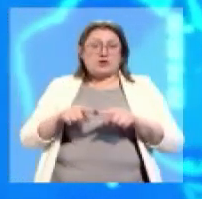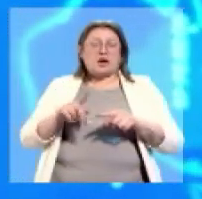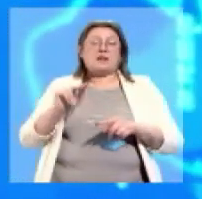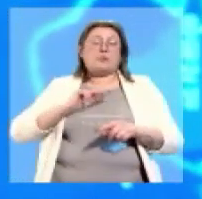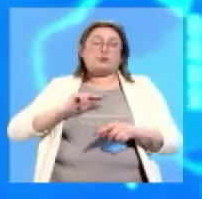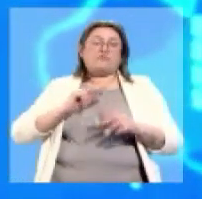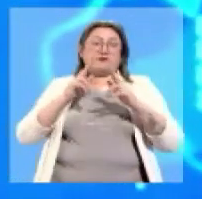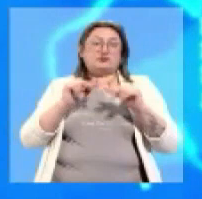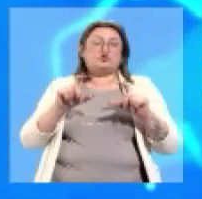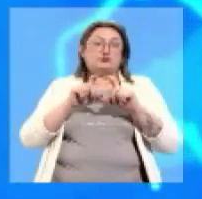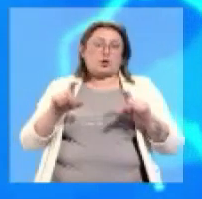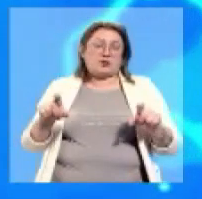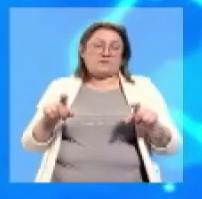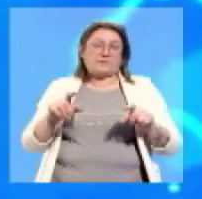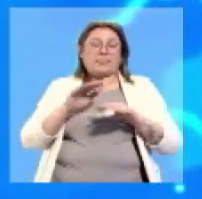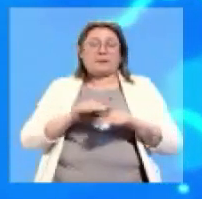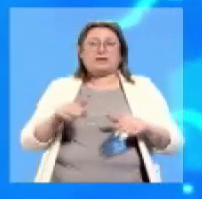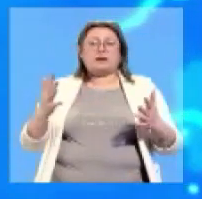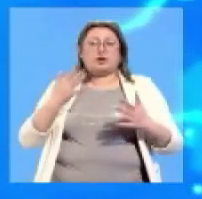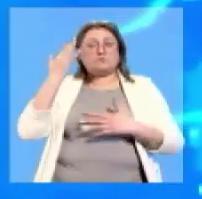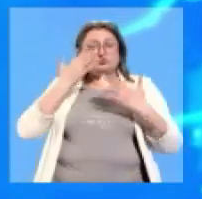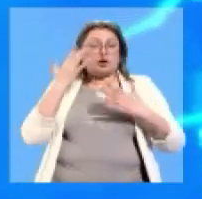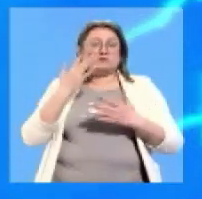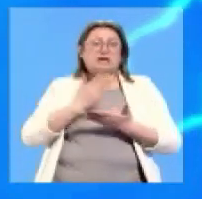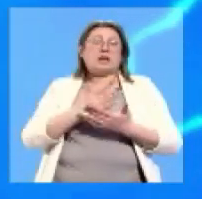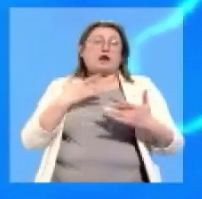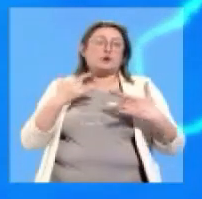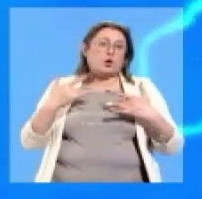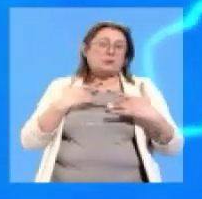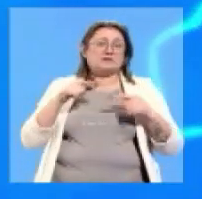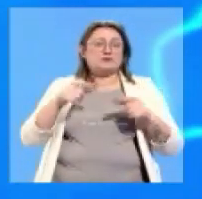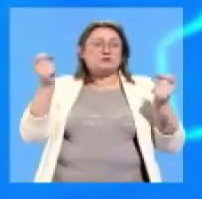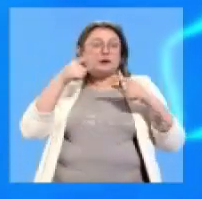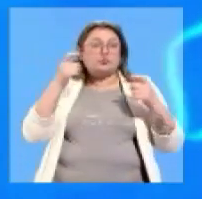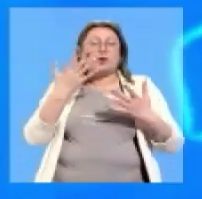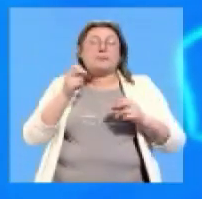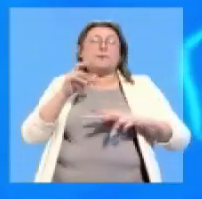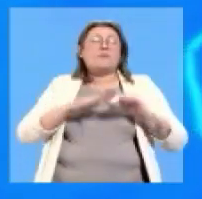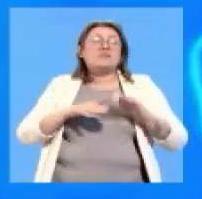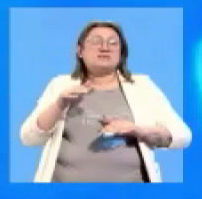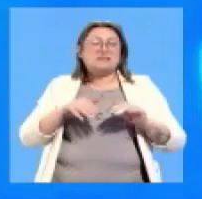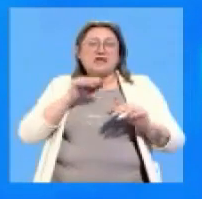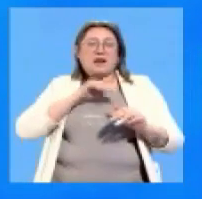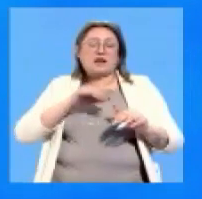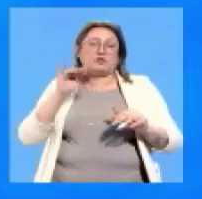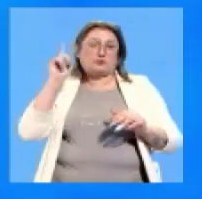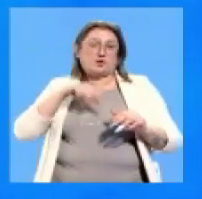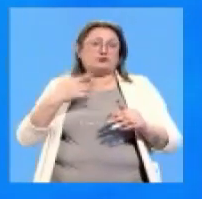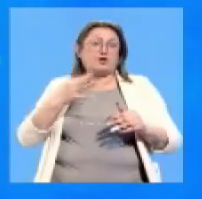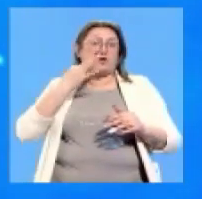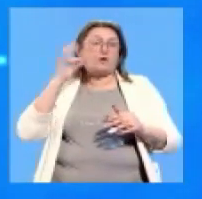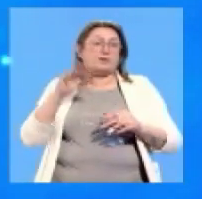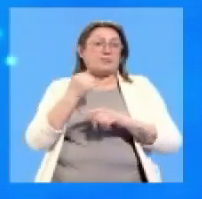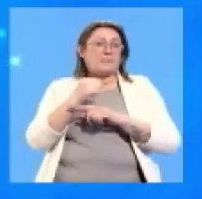что работает во Дворце школьников. Ребята, которые мечтают стать актерами, познают здесь азы профессии и уже имеют за плечами